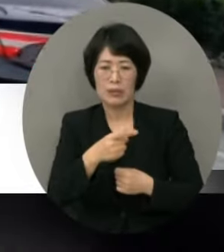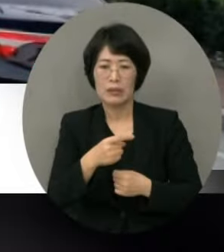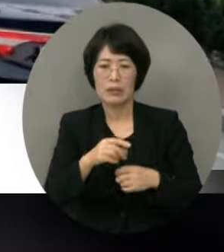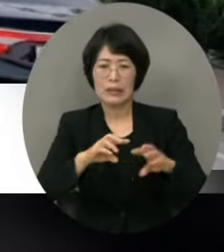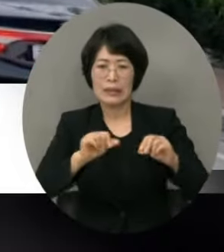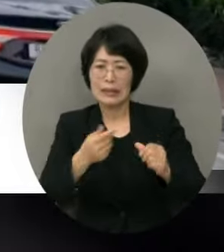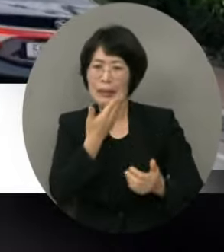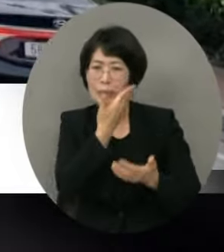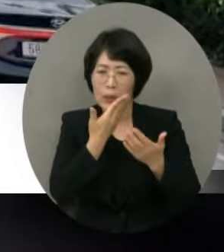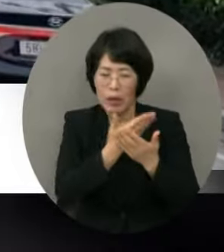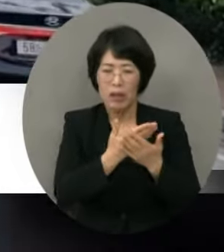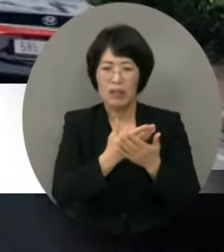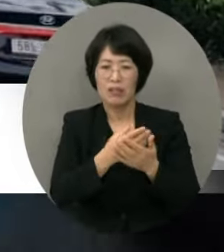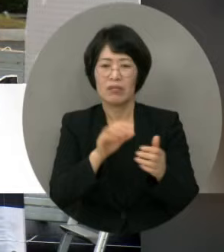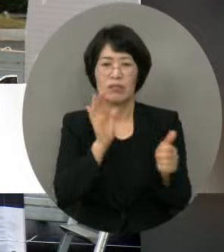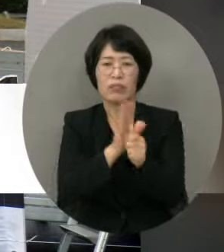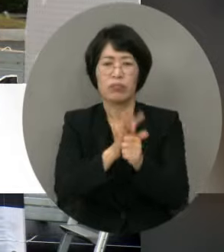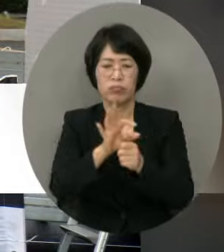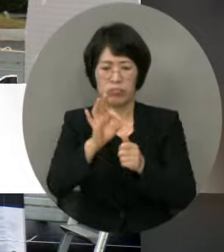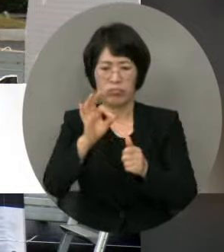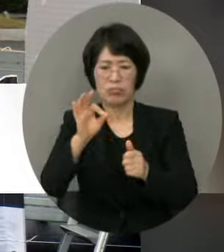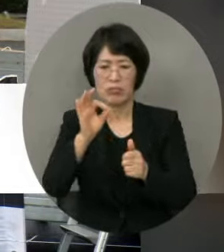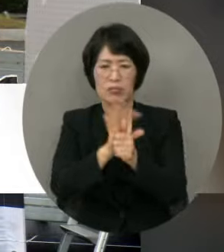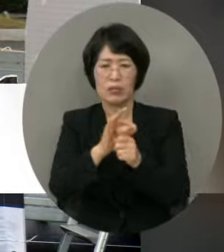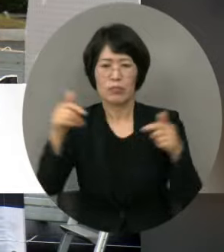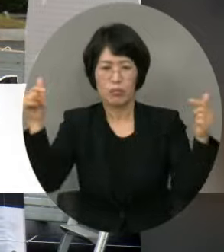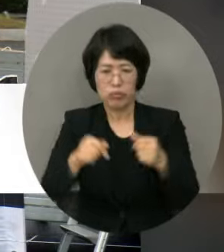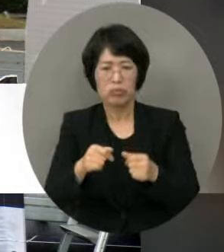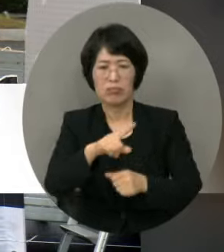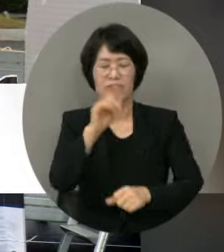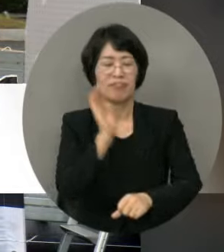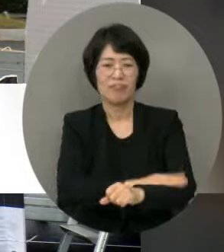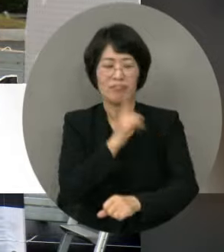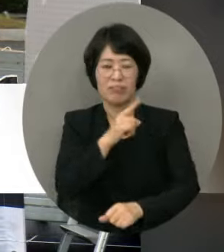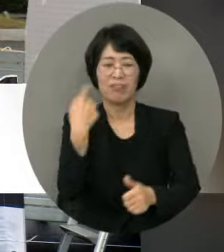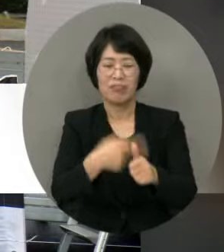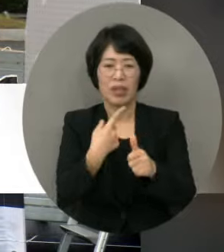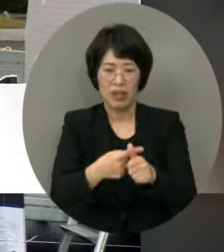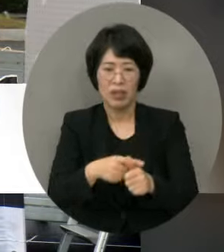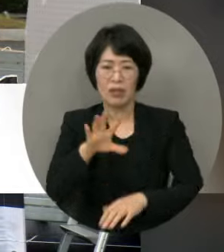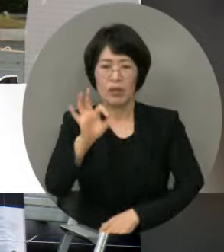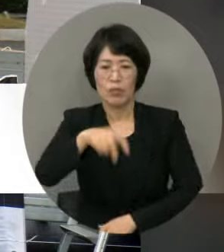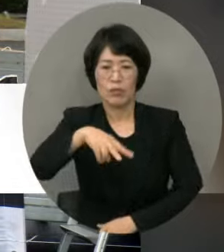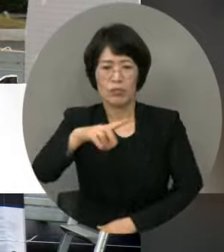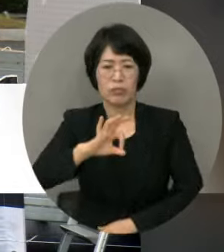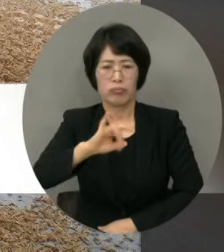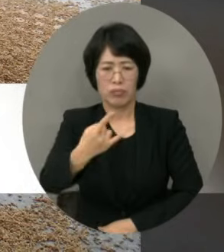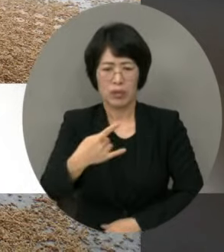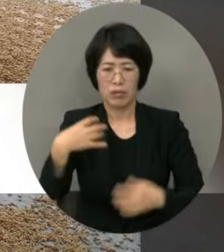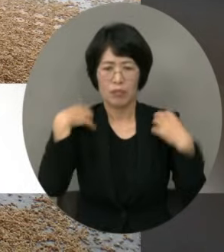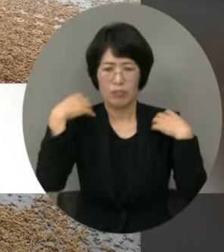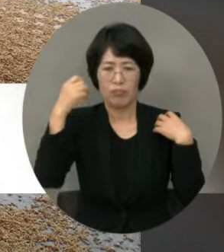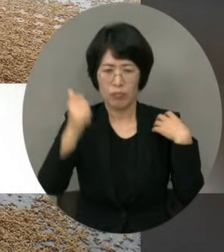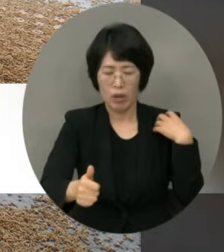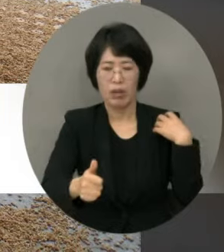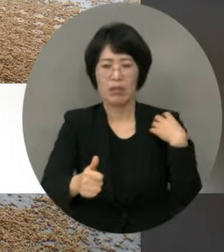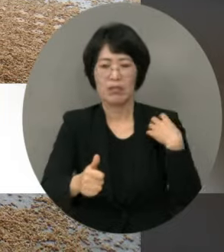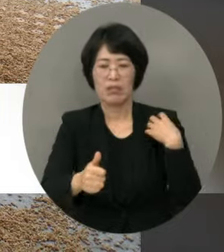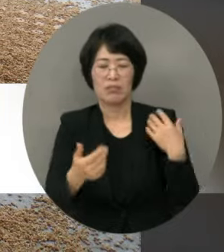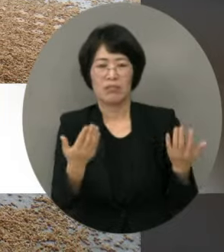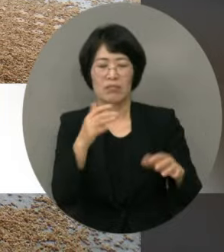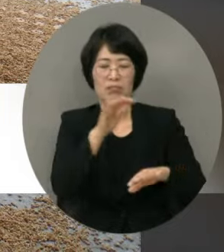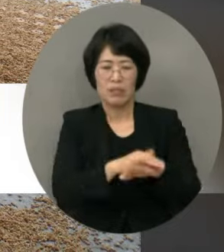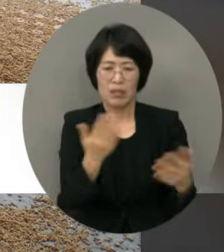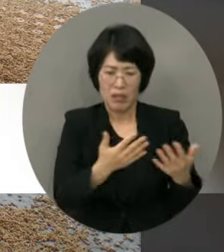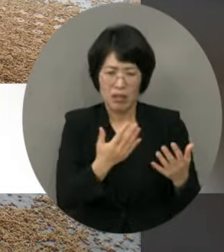보조금을 줄이는 잘못된 정책을 펼치고 있다고 규탄했습니다 이들은 우승이 영암 군수가 농업을 홀대하고 농민을